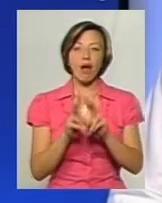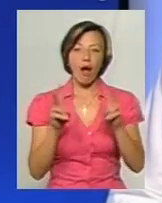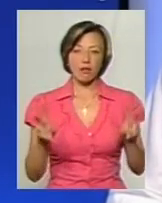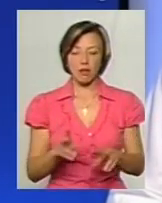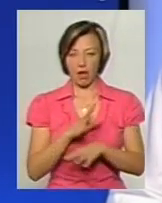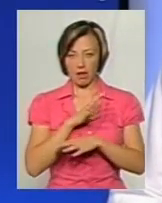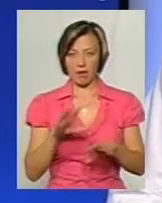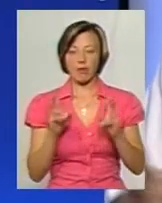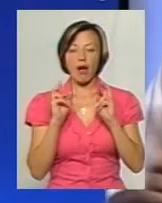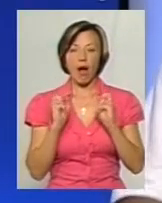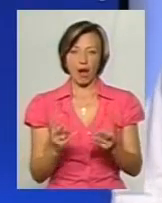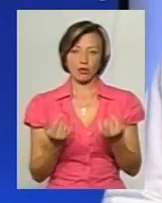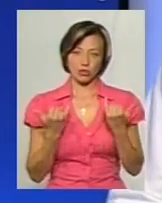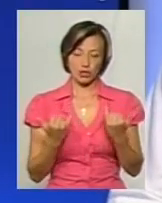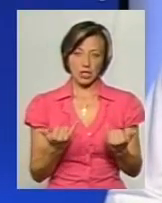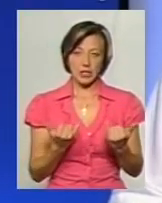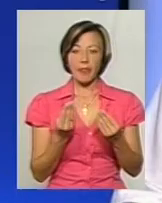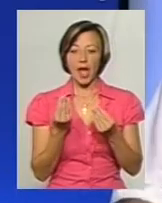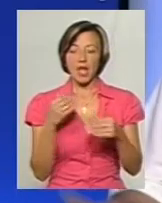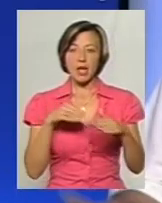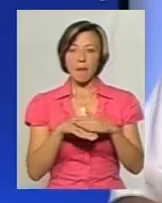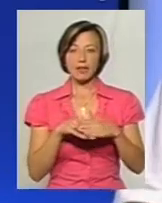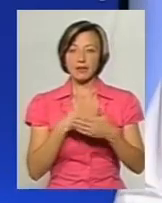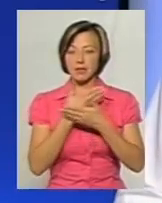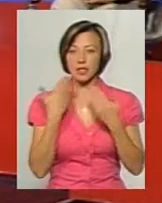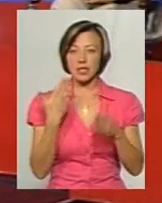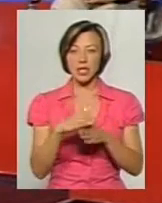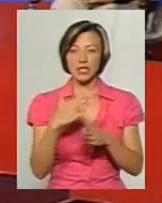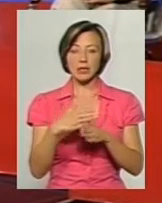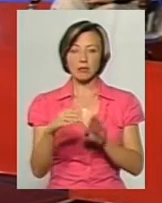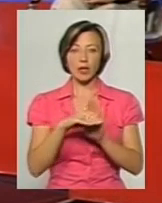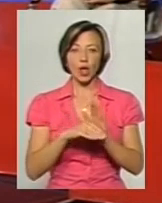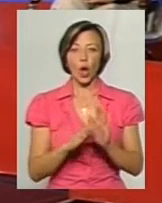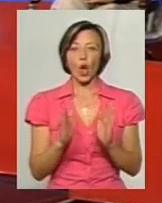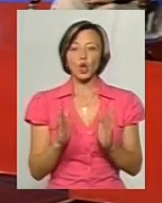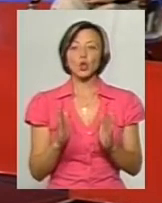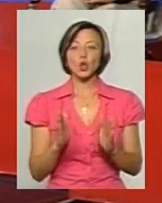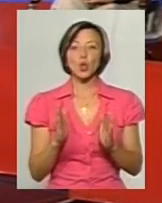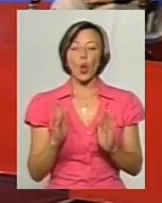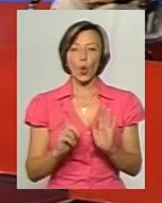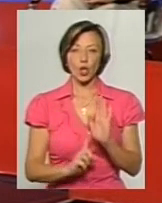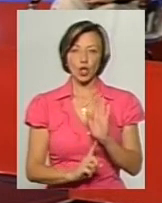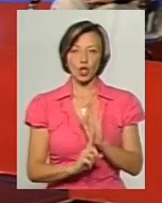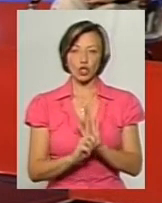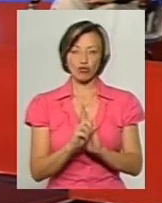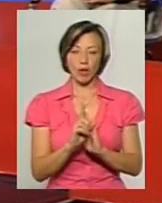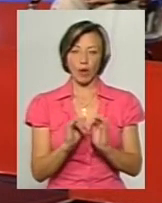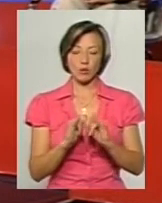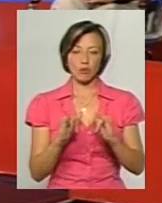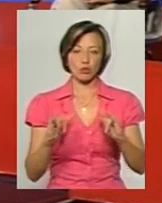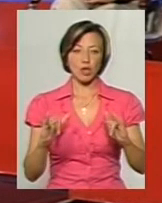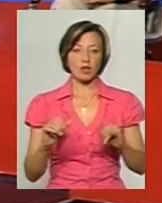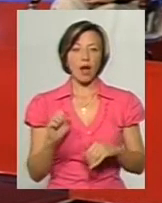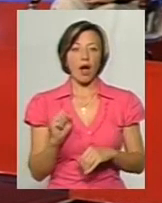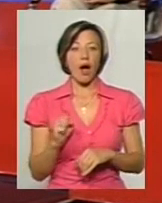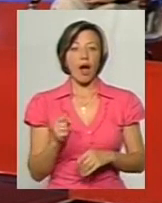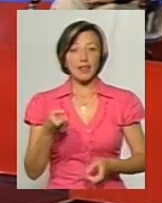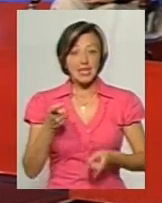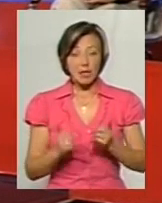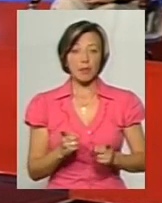сейчас. Депозитов нет, кредитные программы только-только-только начинают запускаться. А на самом